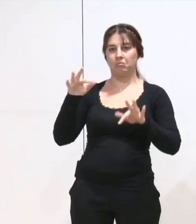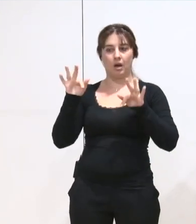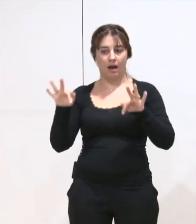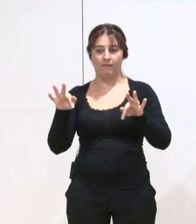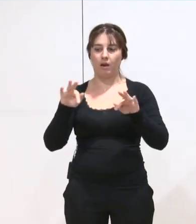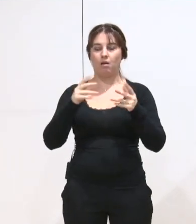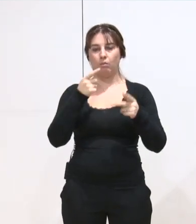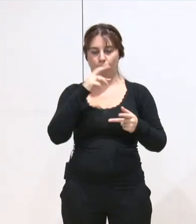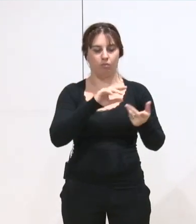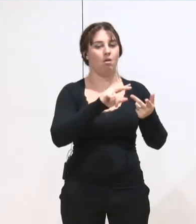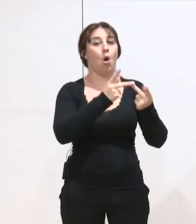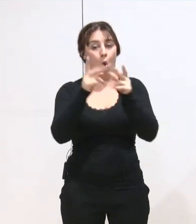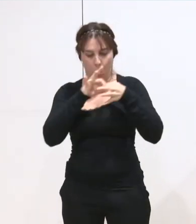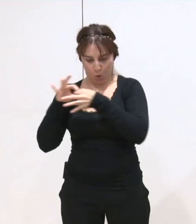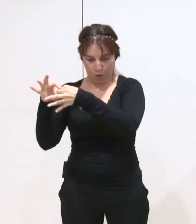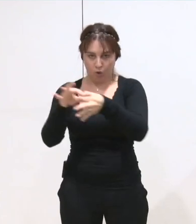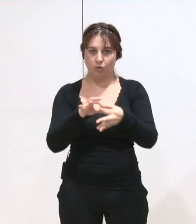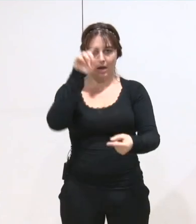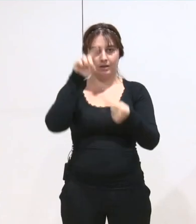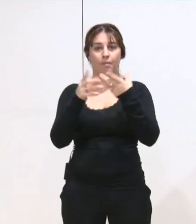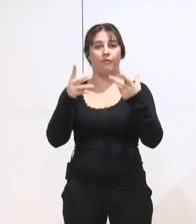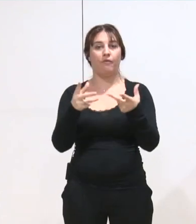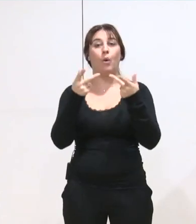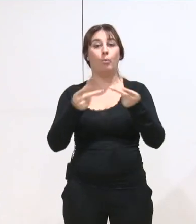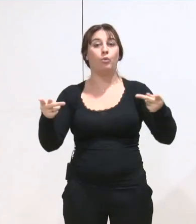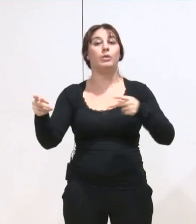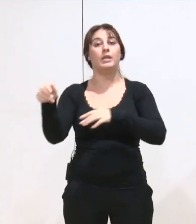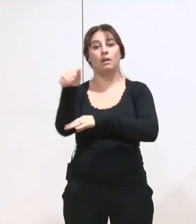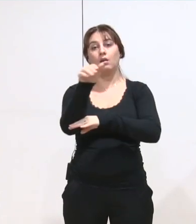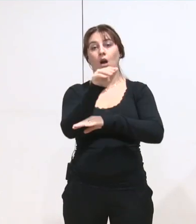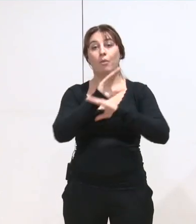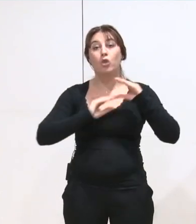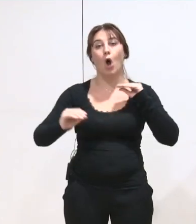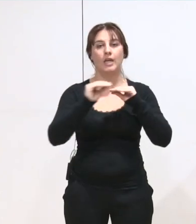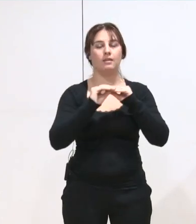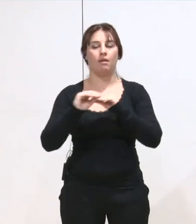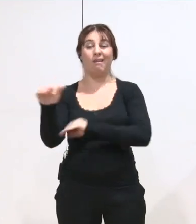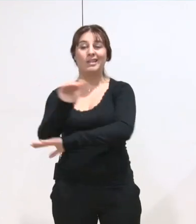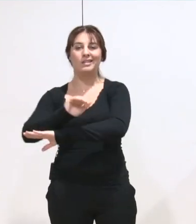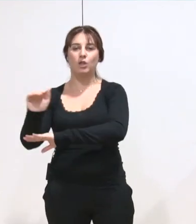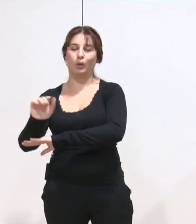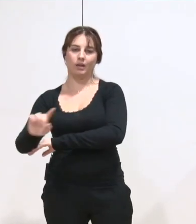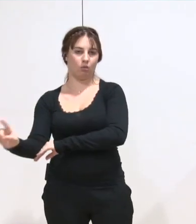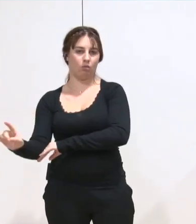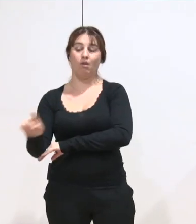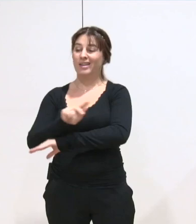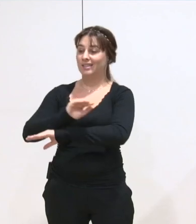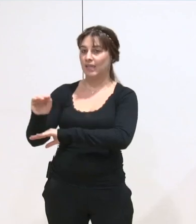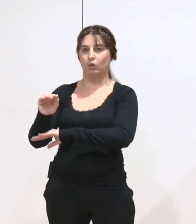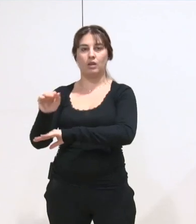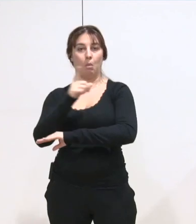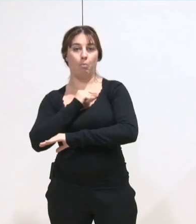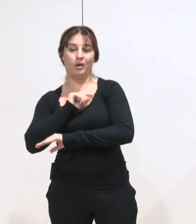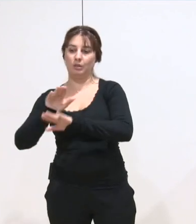communale, s'articule autour de la notion de tranquillité publique et pas de sécurité. La sécurité, tout comme le maintien de l'ordre, est une